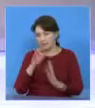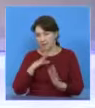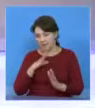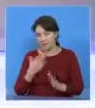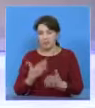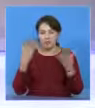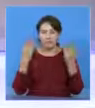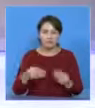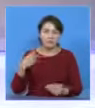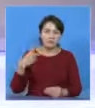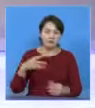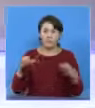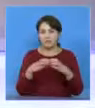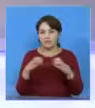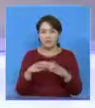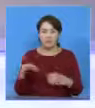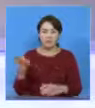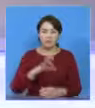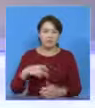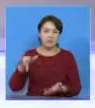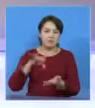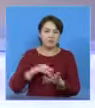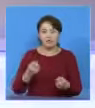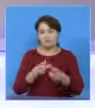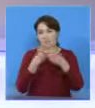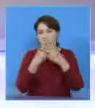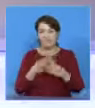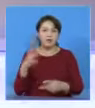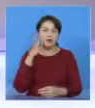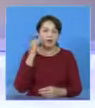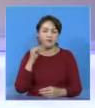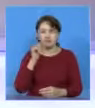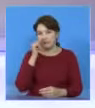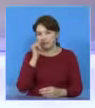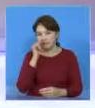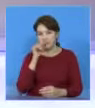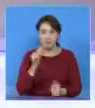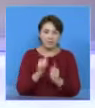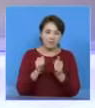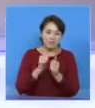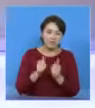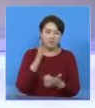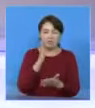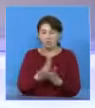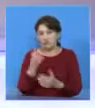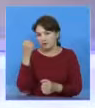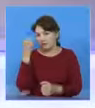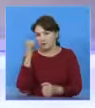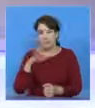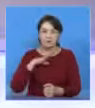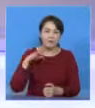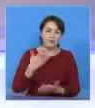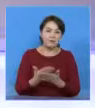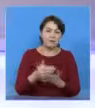страны участвуют 20 команд из областей и городов Нур-Султан, Алматы, Шымкент. Каждый имеет все шансы для того, чтобы